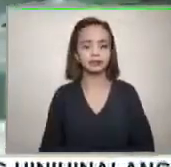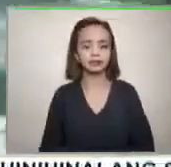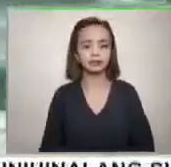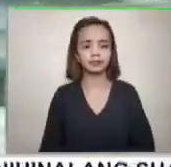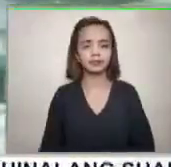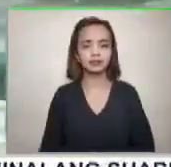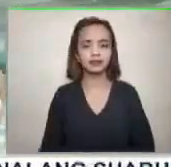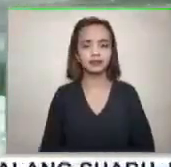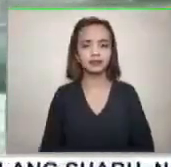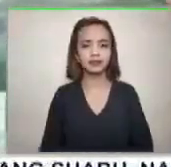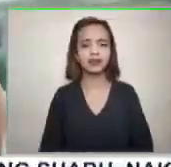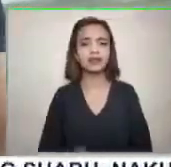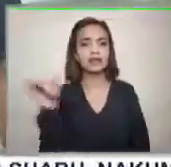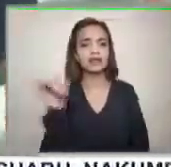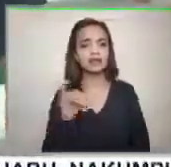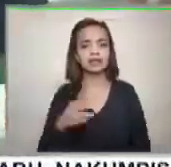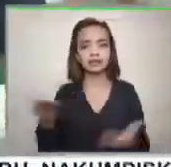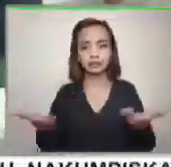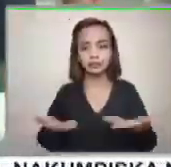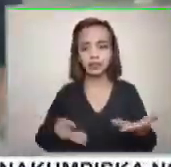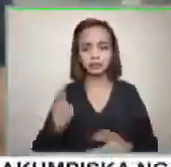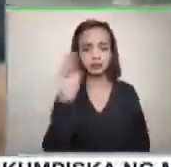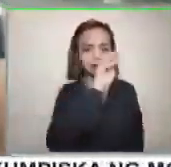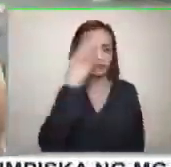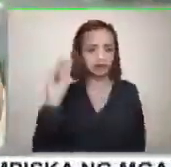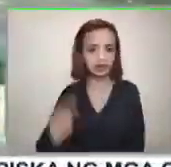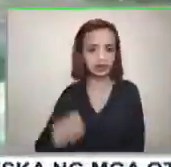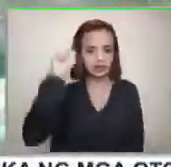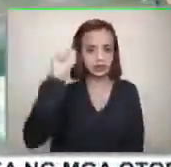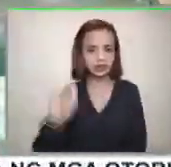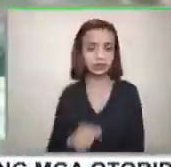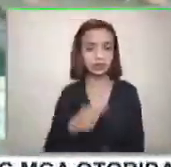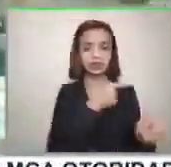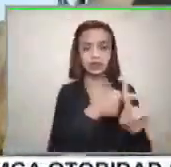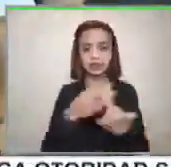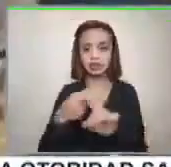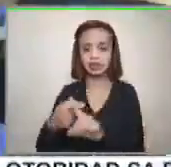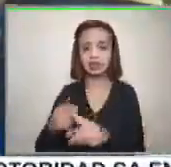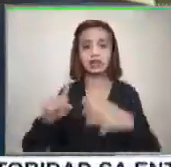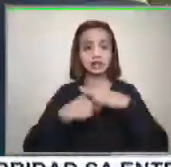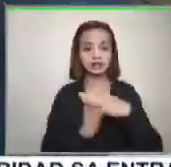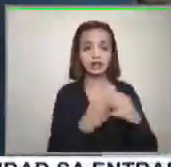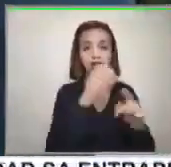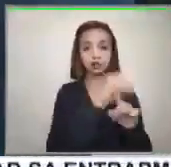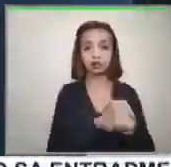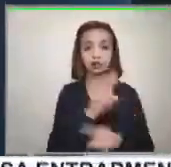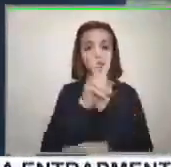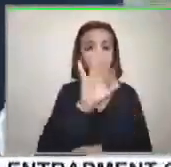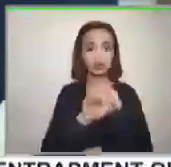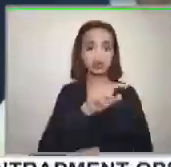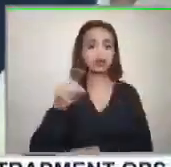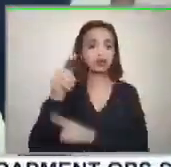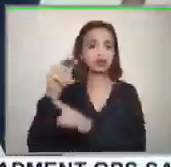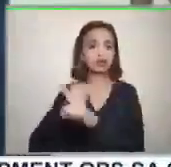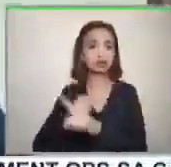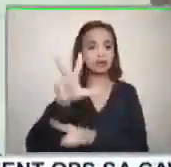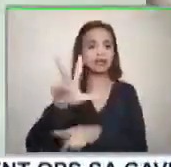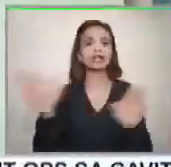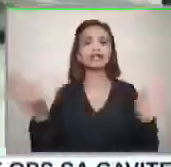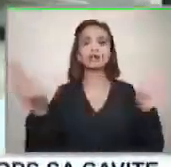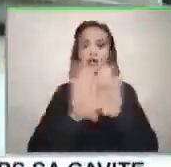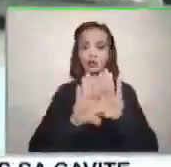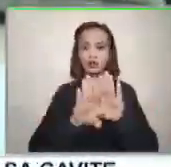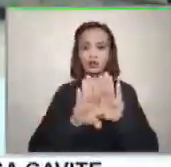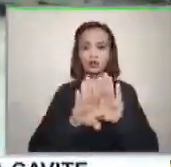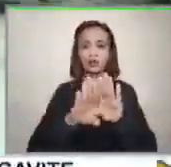Gaya na lamang dito sa Manila South Cemetery, sarado ito mula October 29 hanggang November 3, kasabay ng paggunita ng All Saints at